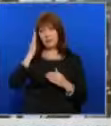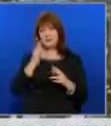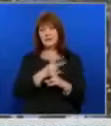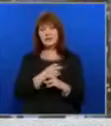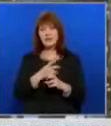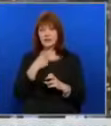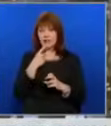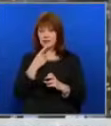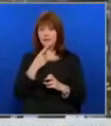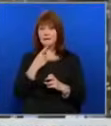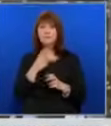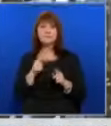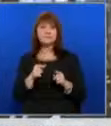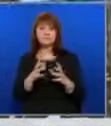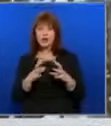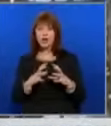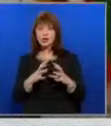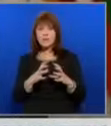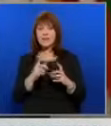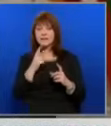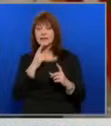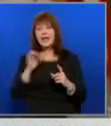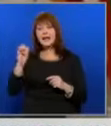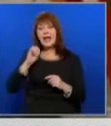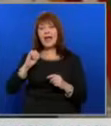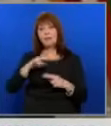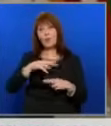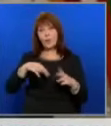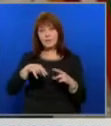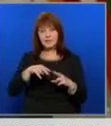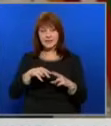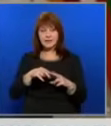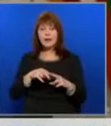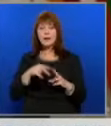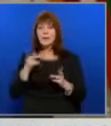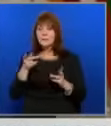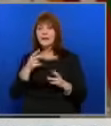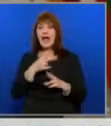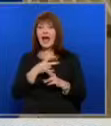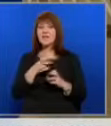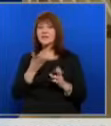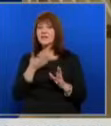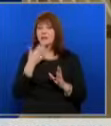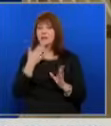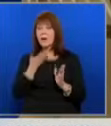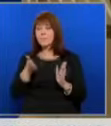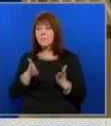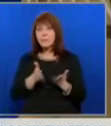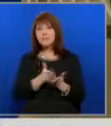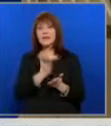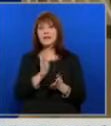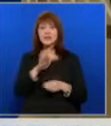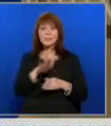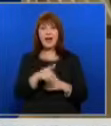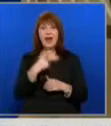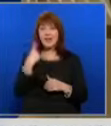каза днес в Виена, че сега топката е в полето на Еврокомисията. Според него страната му е минала в настъпление, след като една